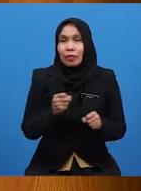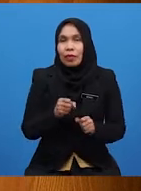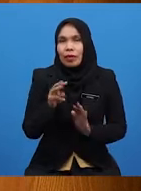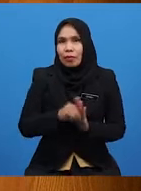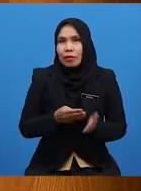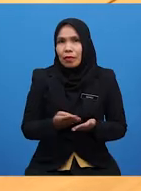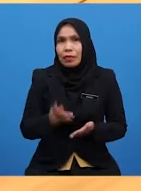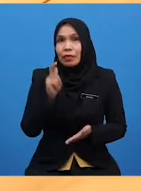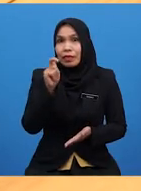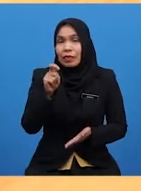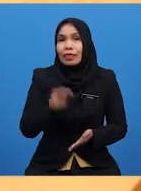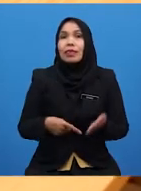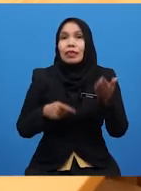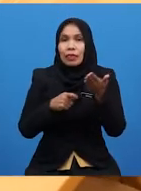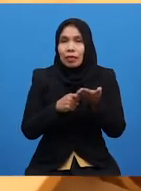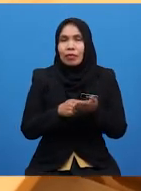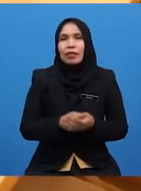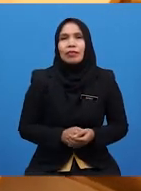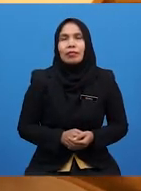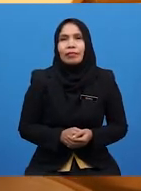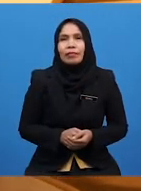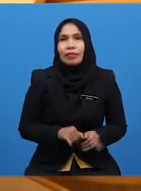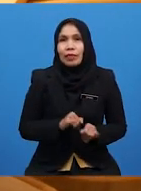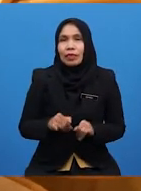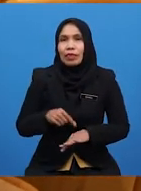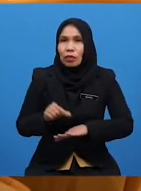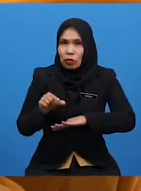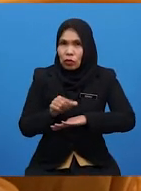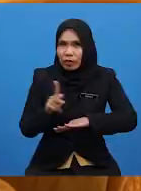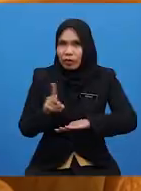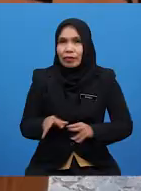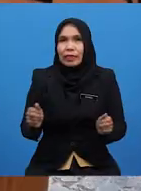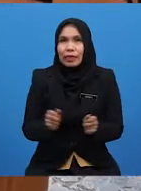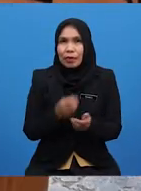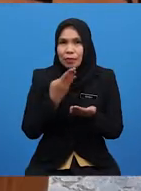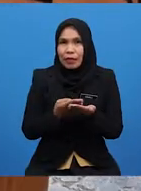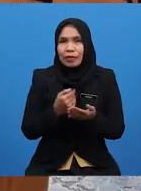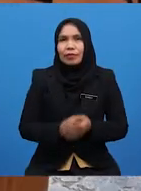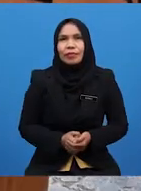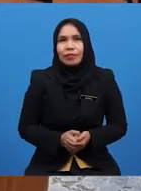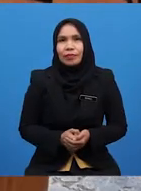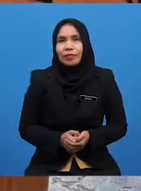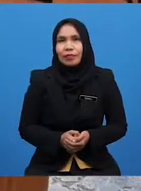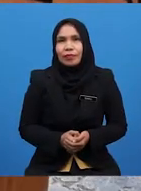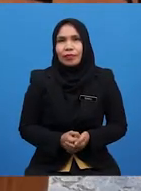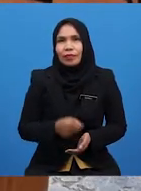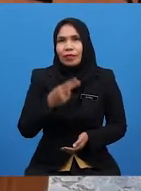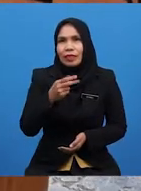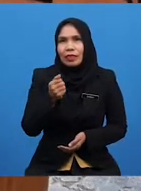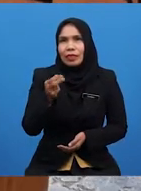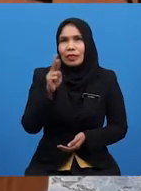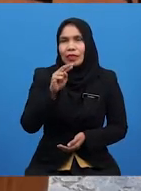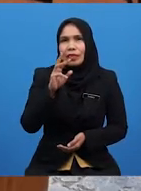dengan baik dan sewajarnya Hai Harmoni kombinasi